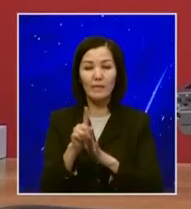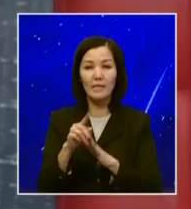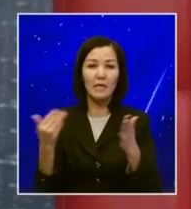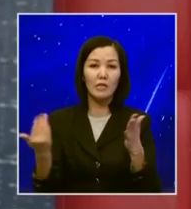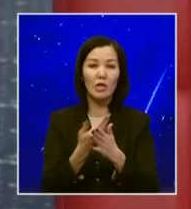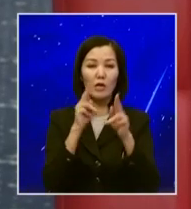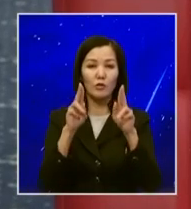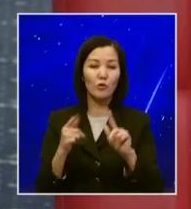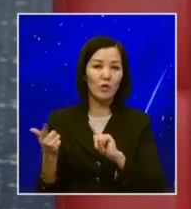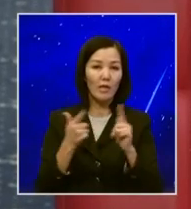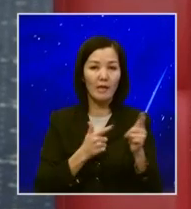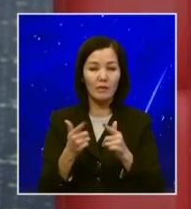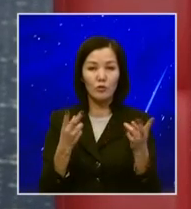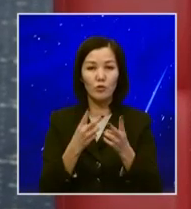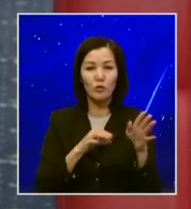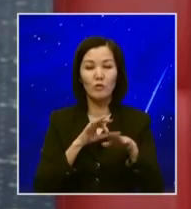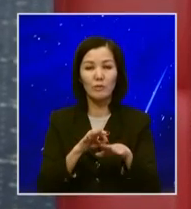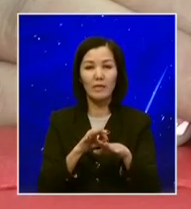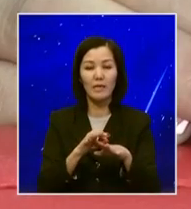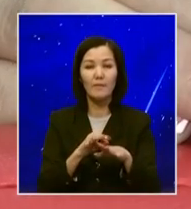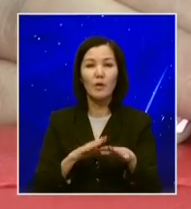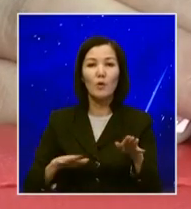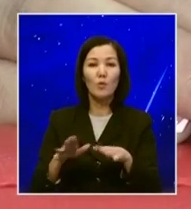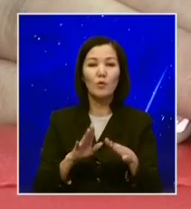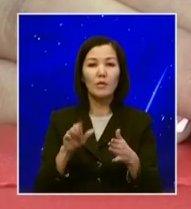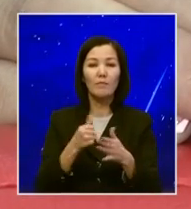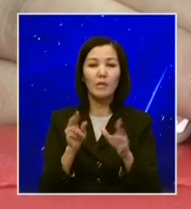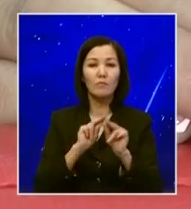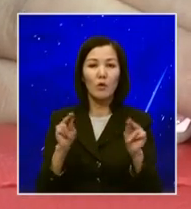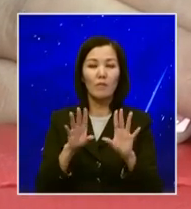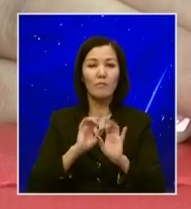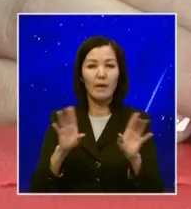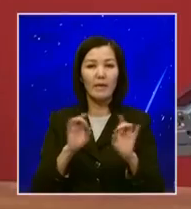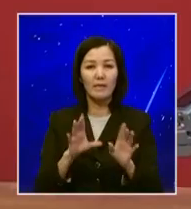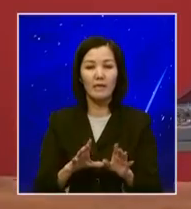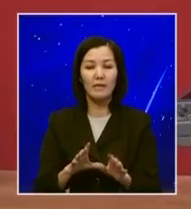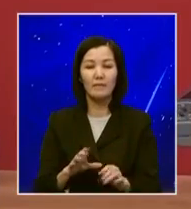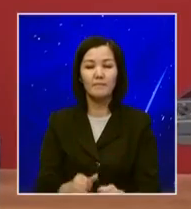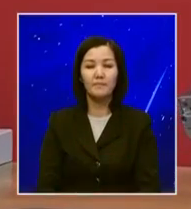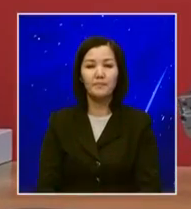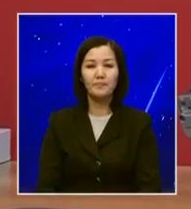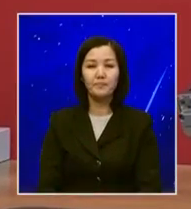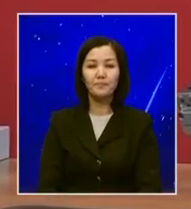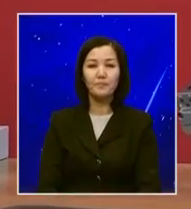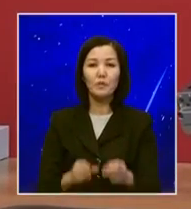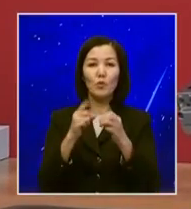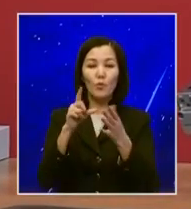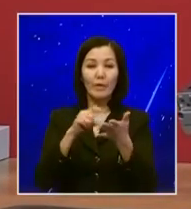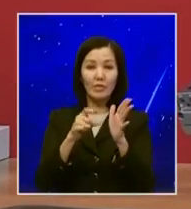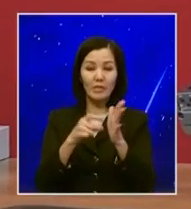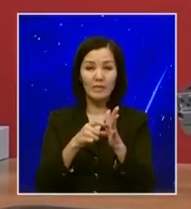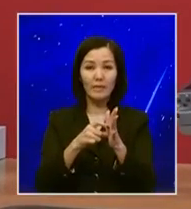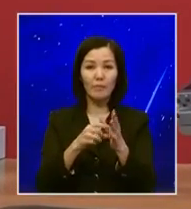жаңа жүйеге дайындық жүргізіліп жатыр. Барысын өңірдің бас мұғалімі баяндады. Жүргізіліп жатыр. 11-ші сынып